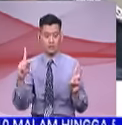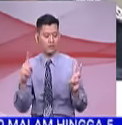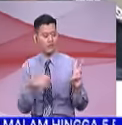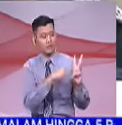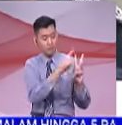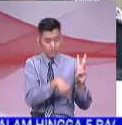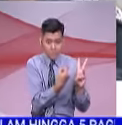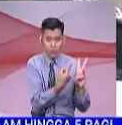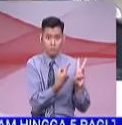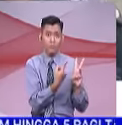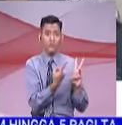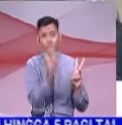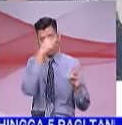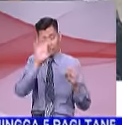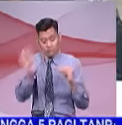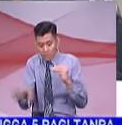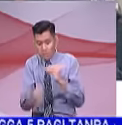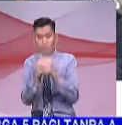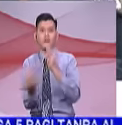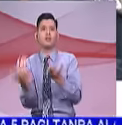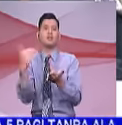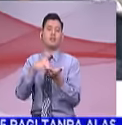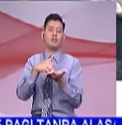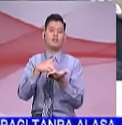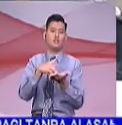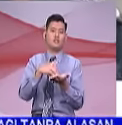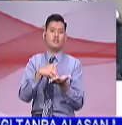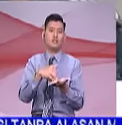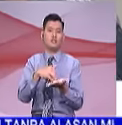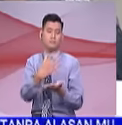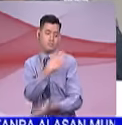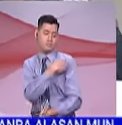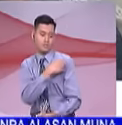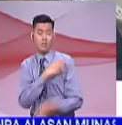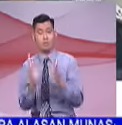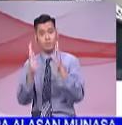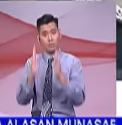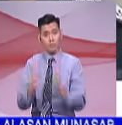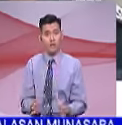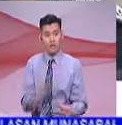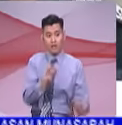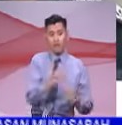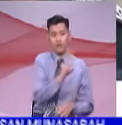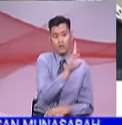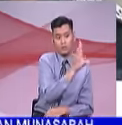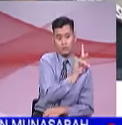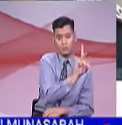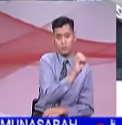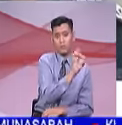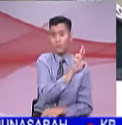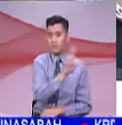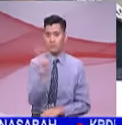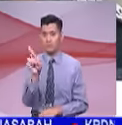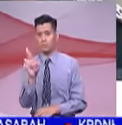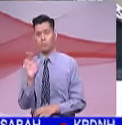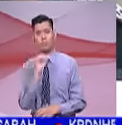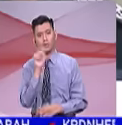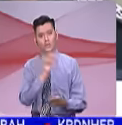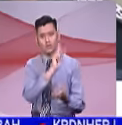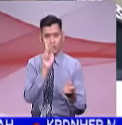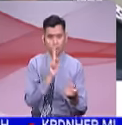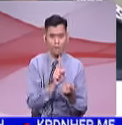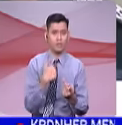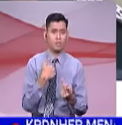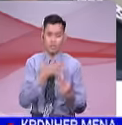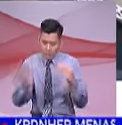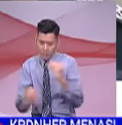kita tambahkan lagi anggota kalau kita rasa 70,000 itu tidak memadai. Pemeriksaan secara mengejut juga akan kita